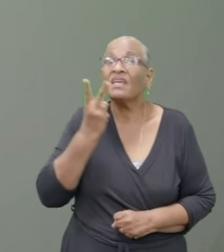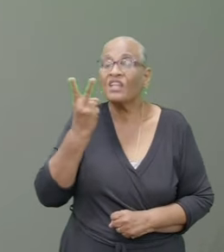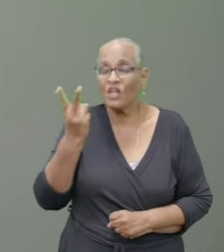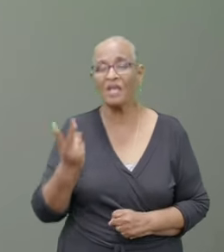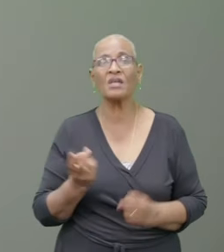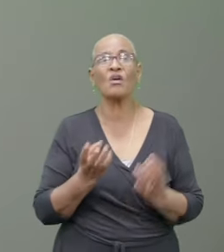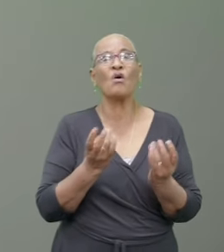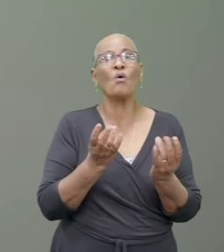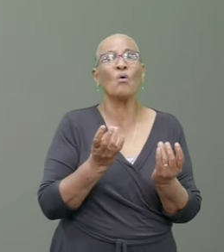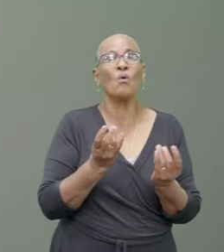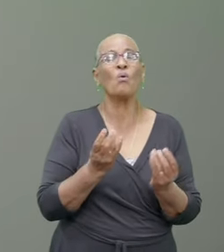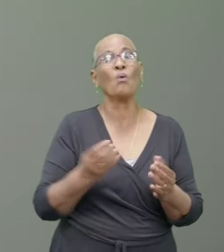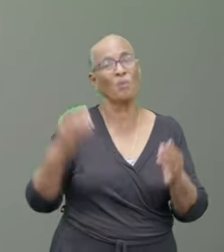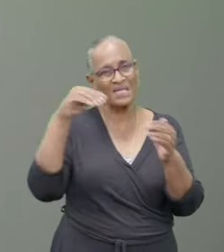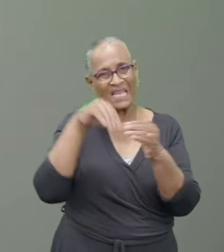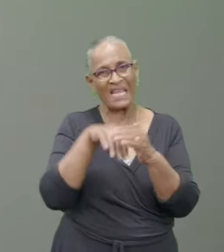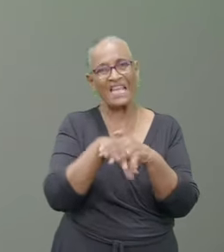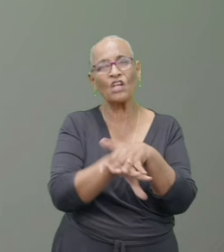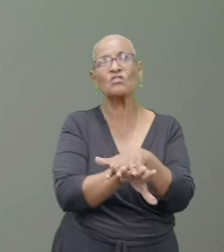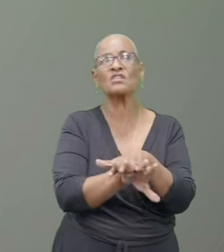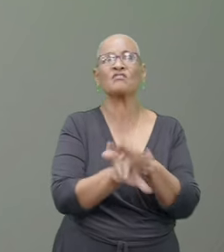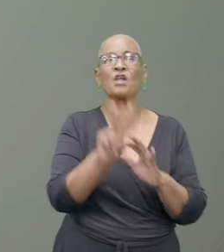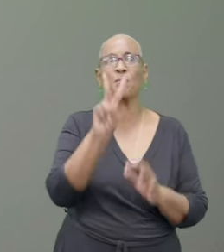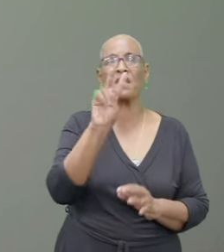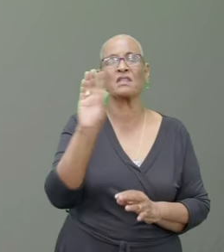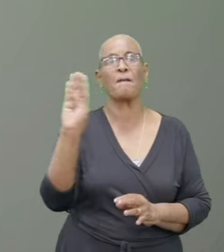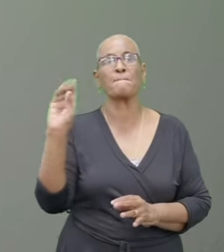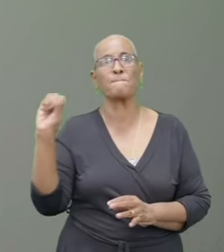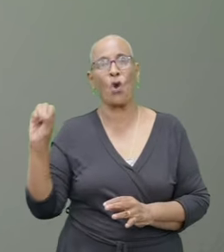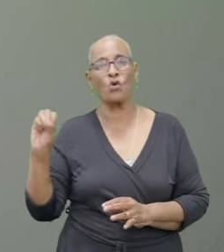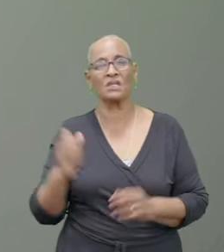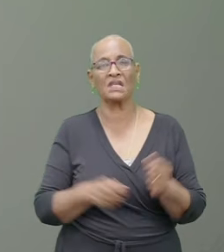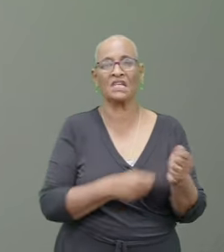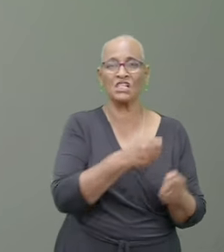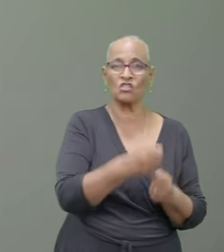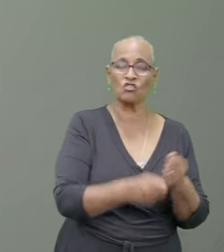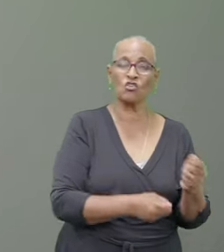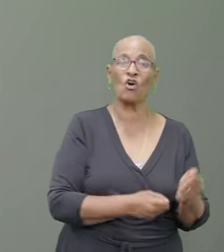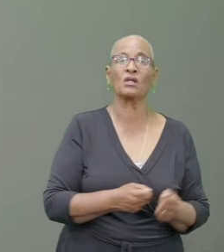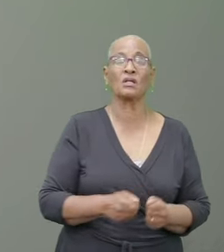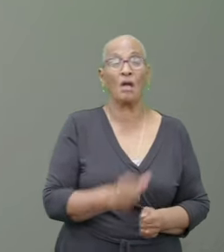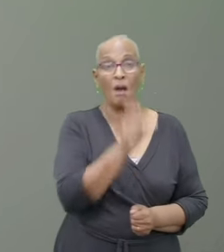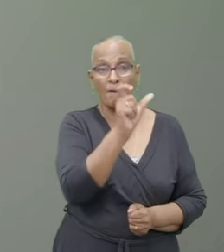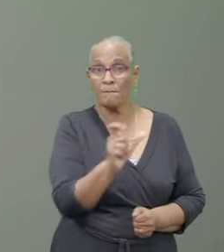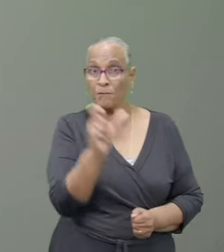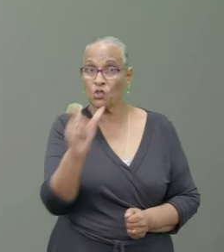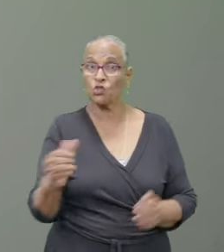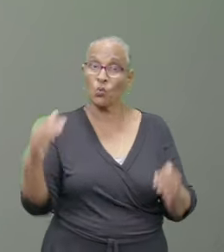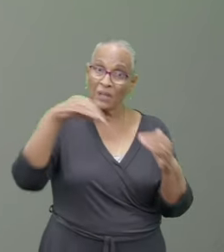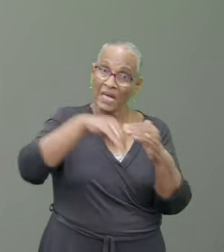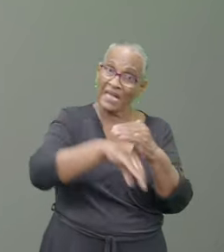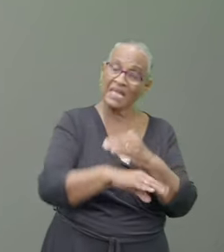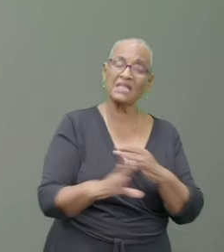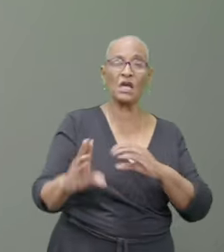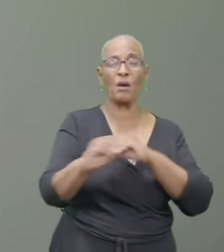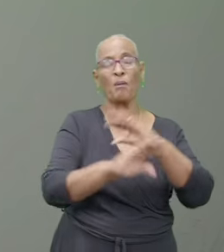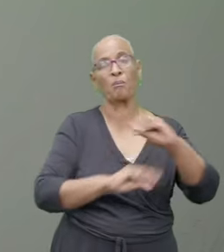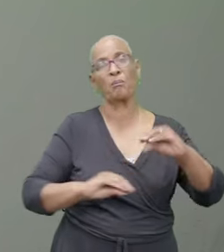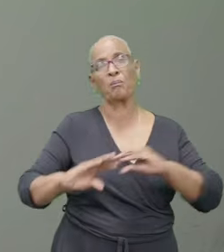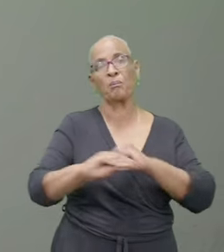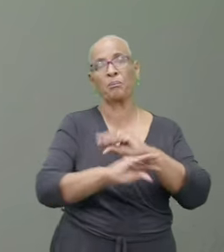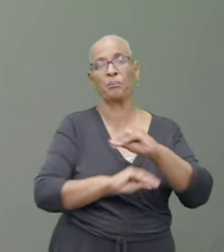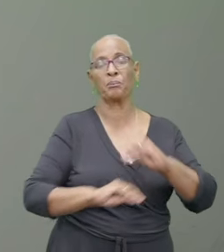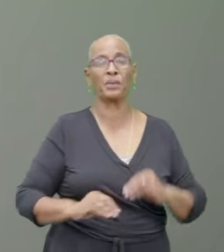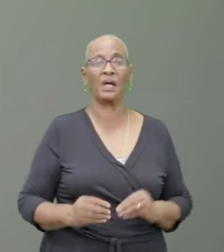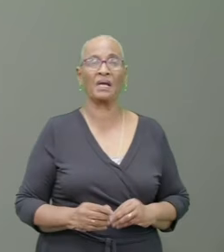met inclusiviteit van de vakbeweging, van de vakbonden in de zorg. Het personeel moet betrokken zijn en weten waar we naartoe gaan, want je wilt